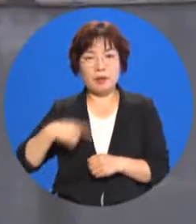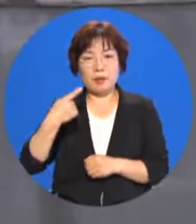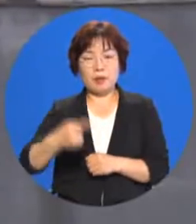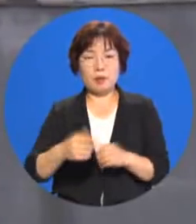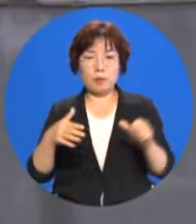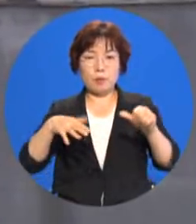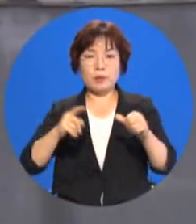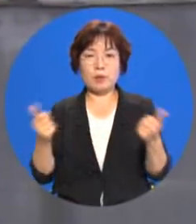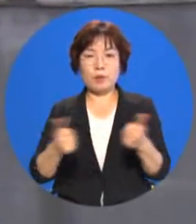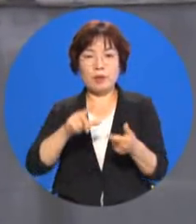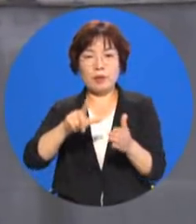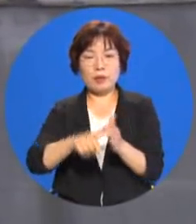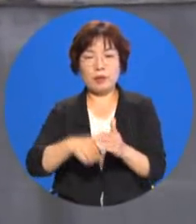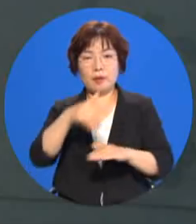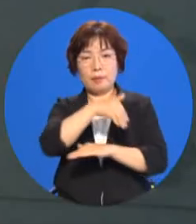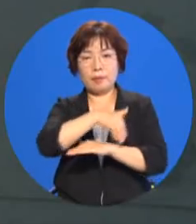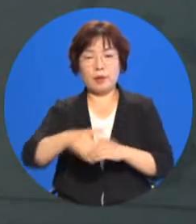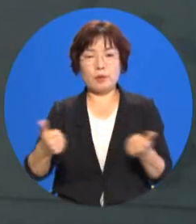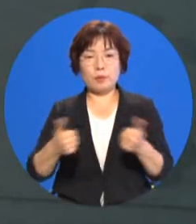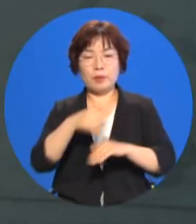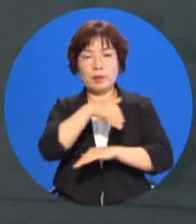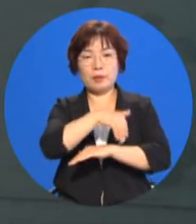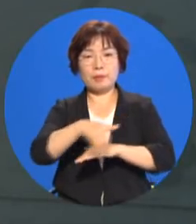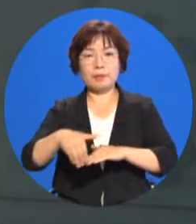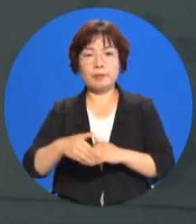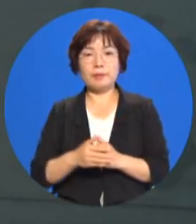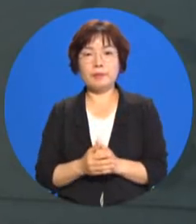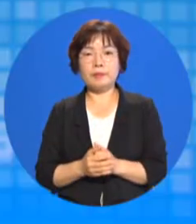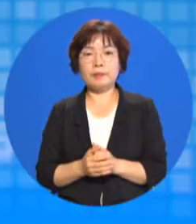5차 회의에서 논의를 이어갈 계획입니다.